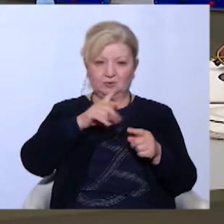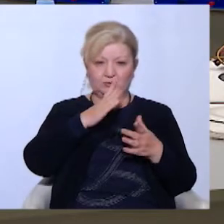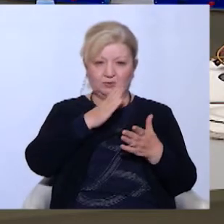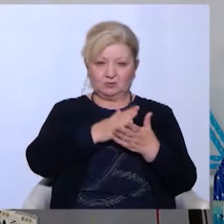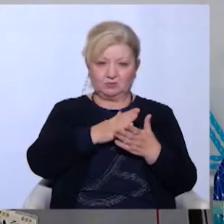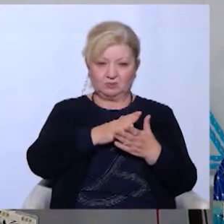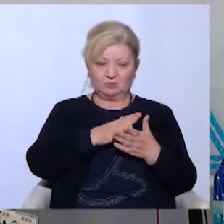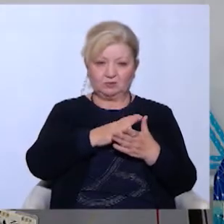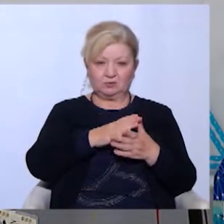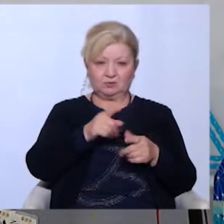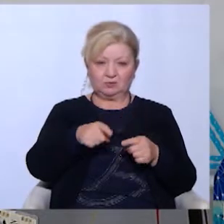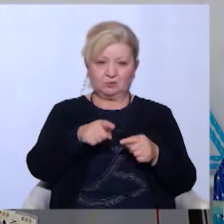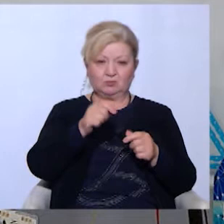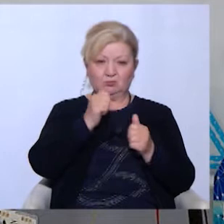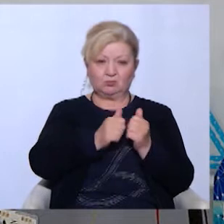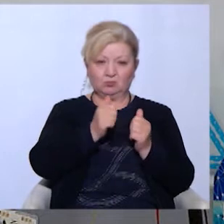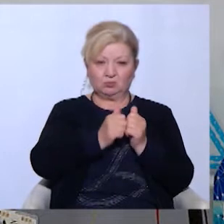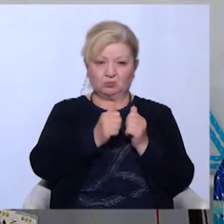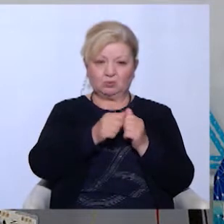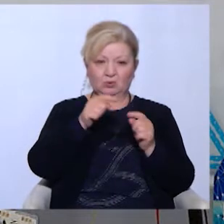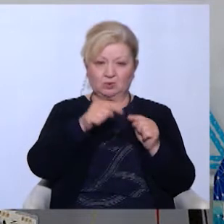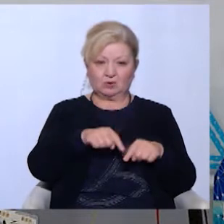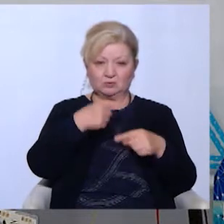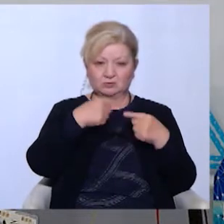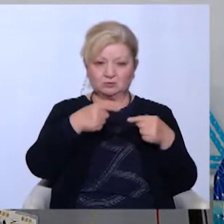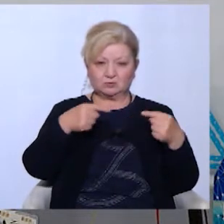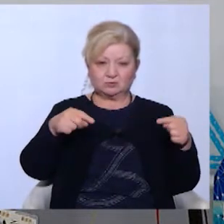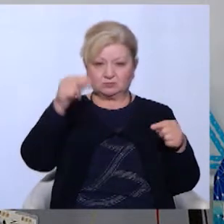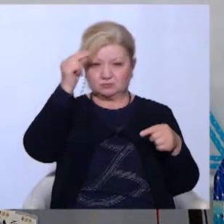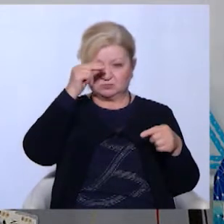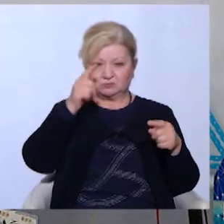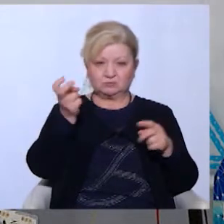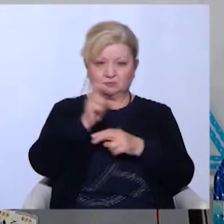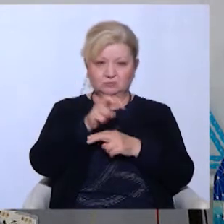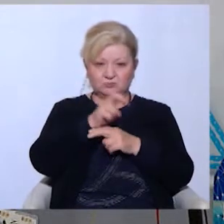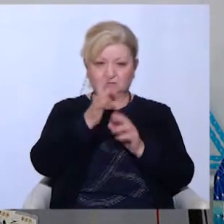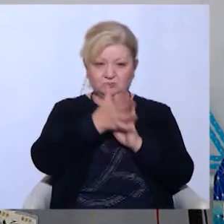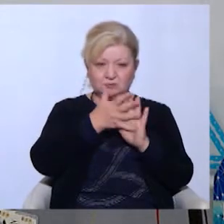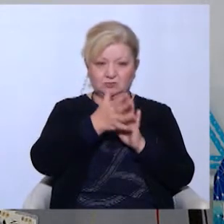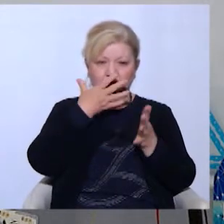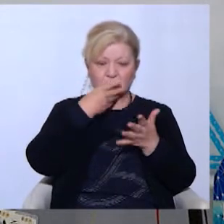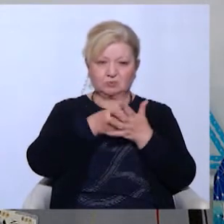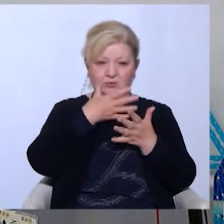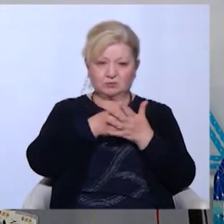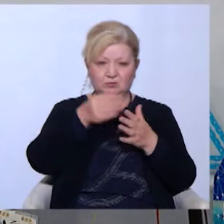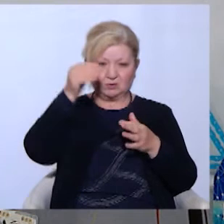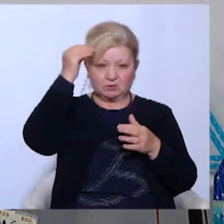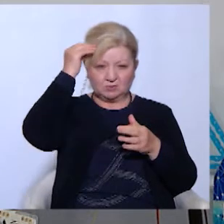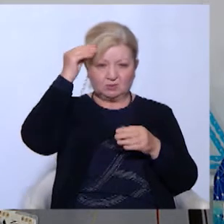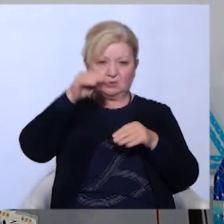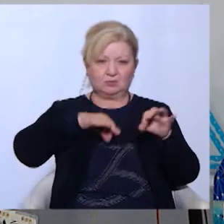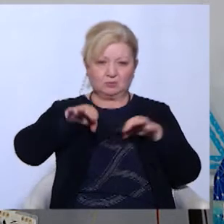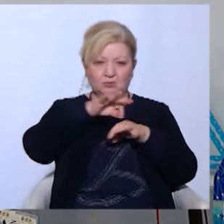ვიდრე ეს დაძაბული ვითარებაა შეიქმნებოდა მუდმივად აქ. სხვადასხვა სკოლები მოდიან თავიანთი